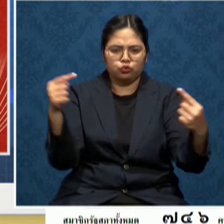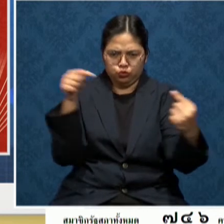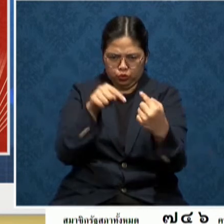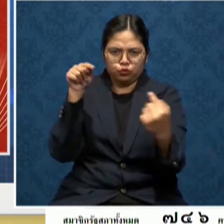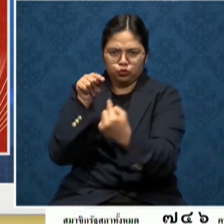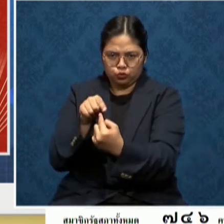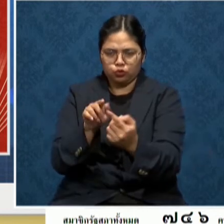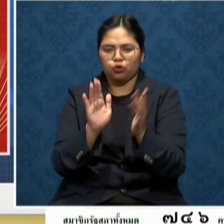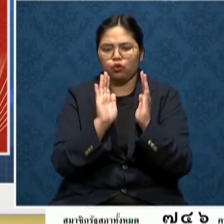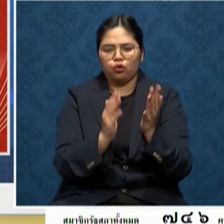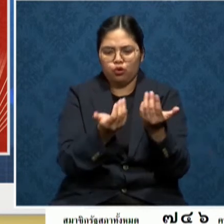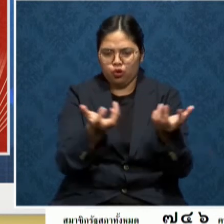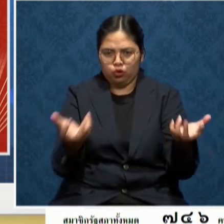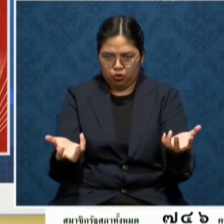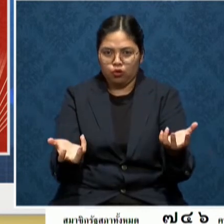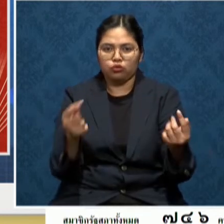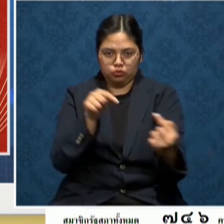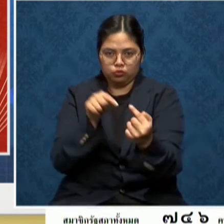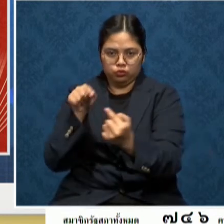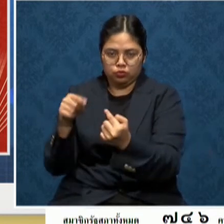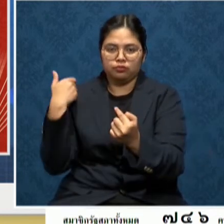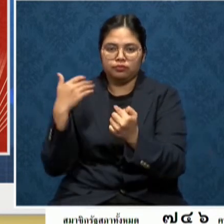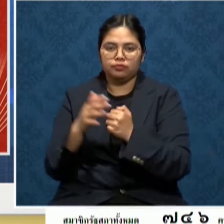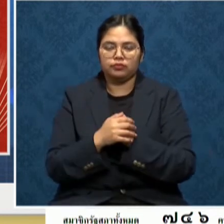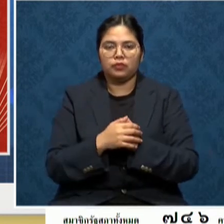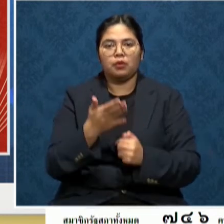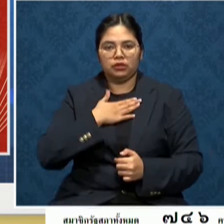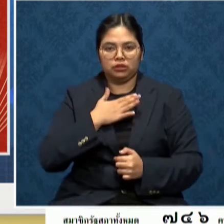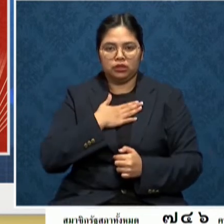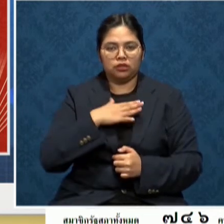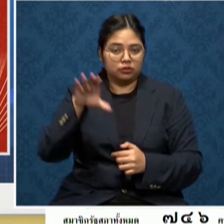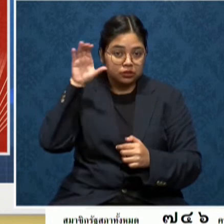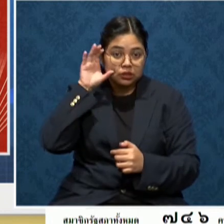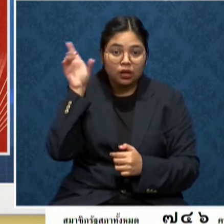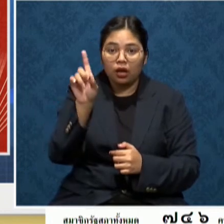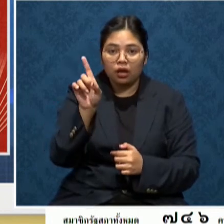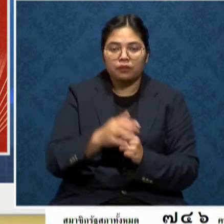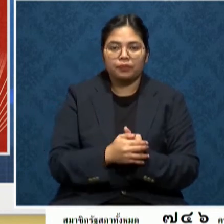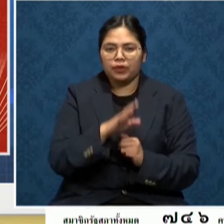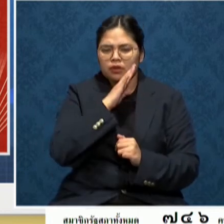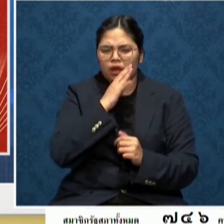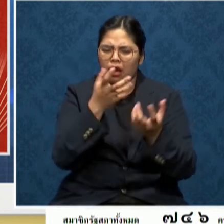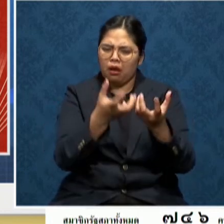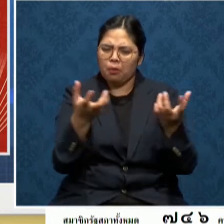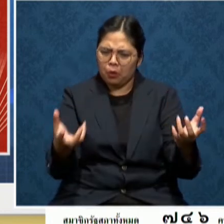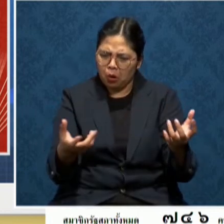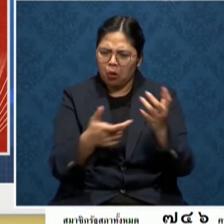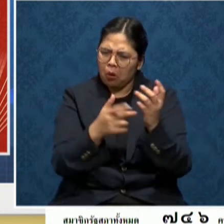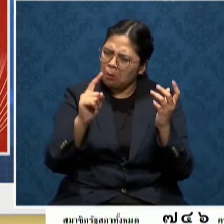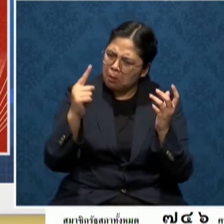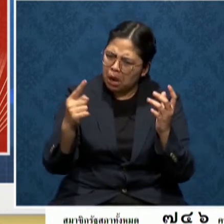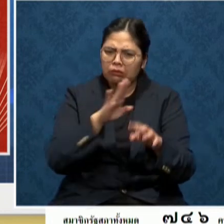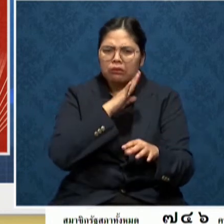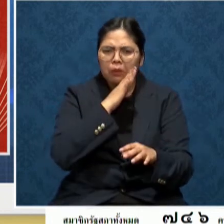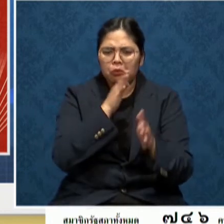ต่อการใช้อุประกรณเหานี่ด้วยเพราดีฉันเชอว่าต่ให้อุประกรณทสมัยแ้นald ก็ตาม